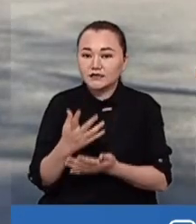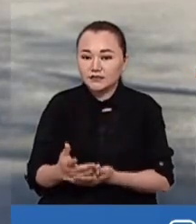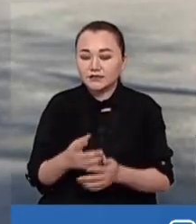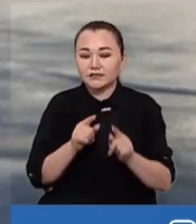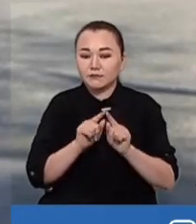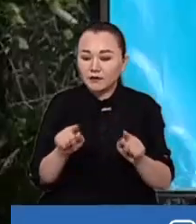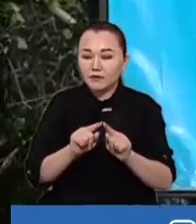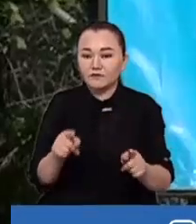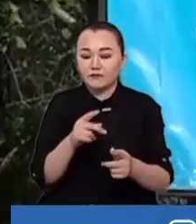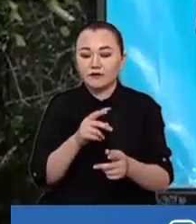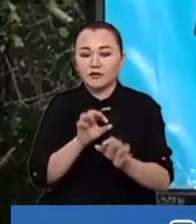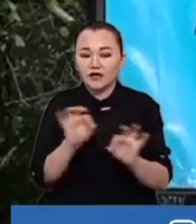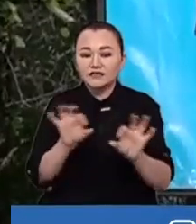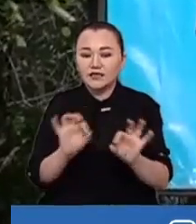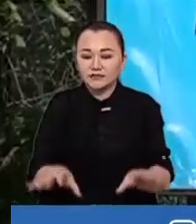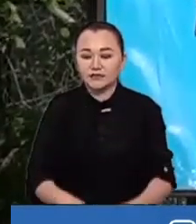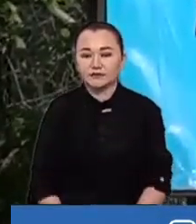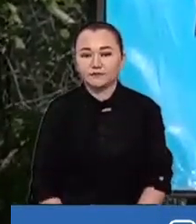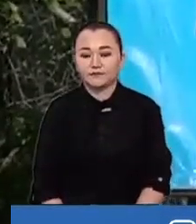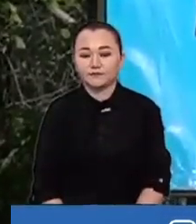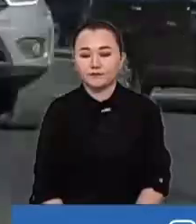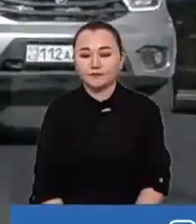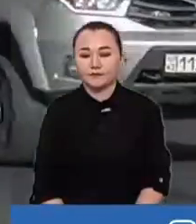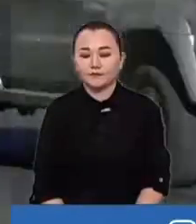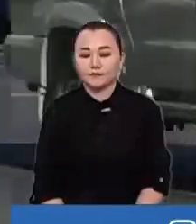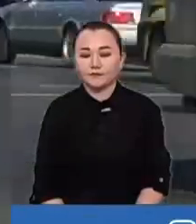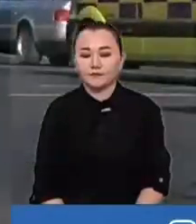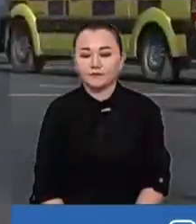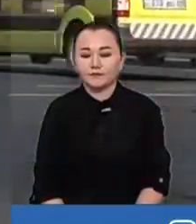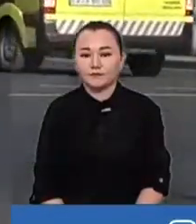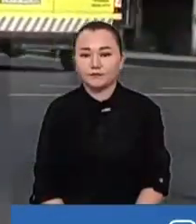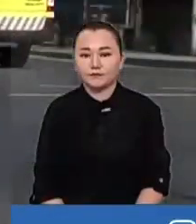насихаттау. Самал Қабышева, Мерей Толқынов, Информбюро, Жетісу облысы.